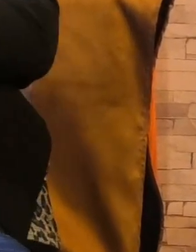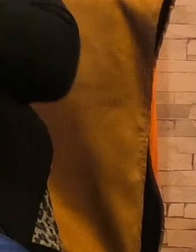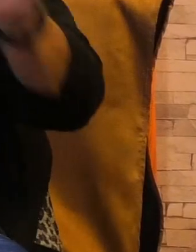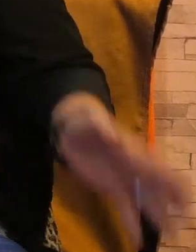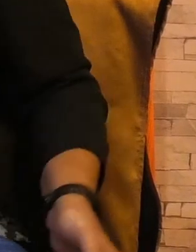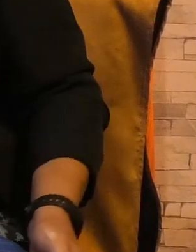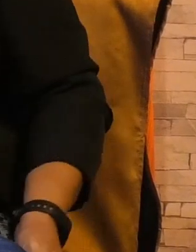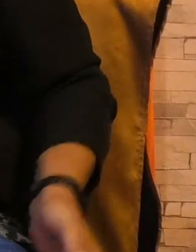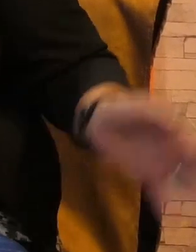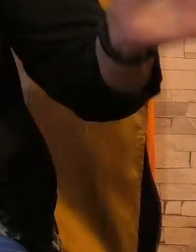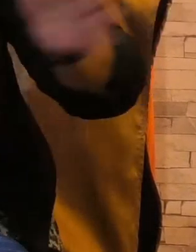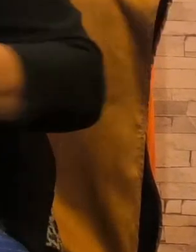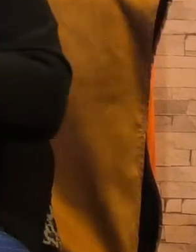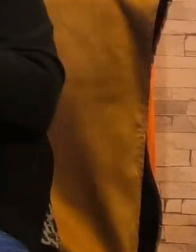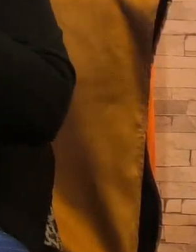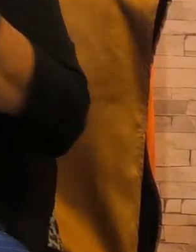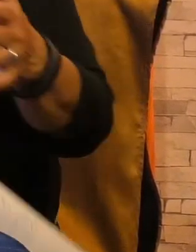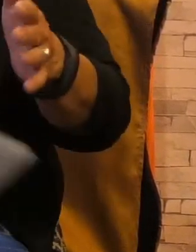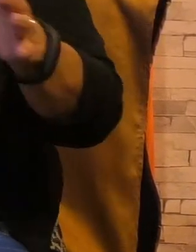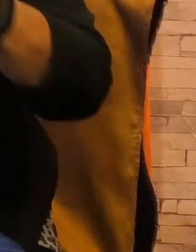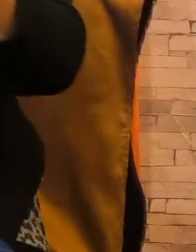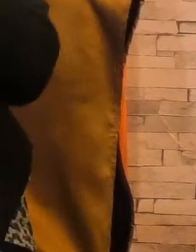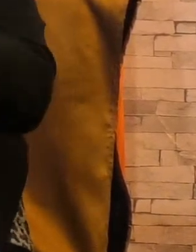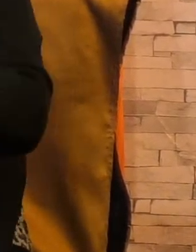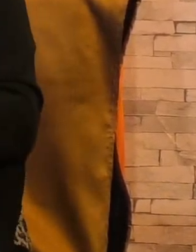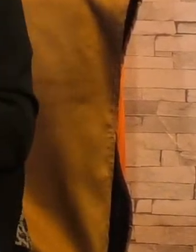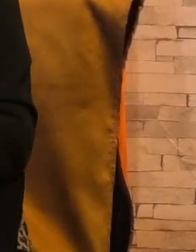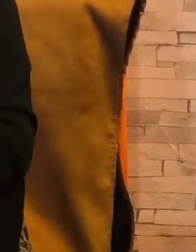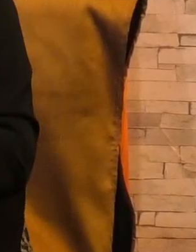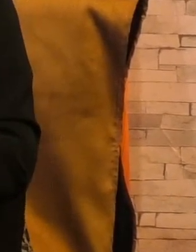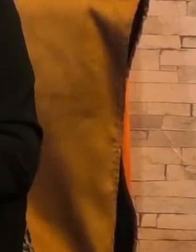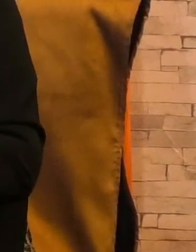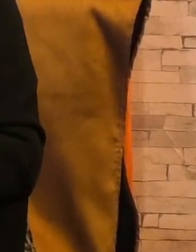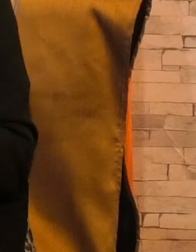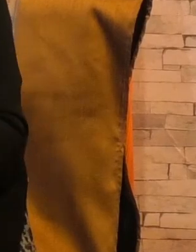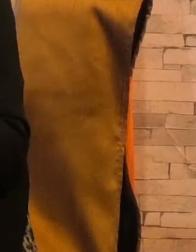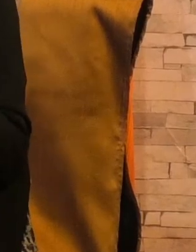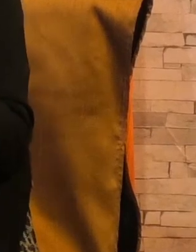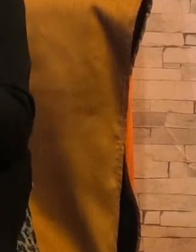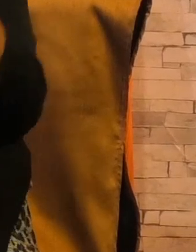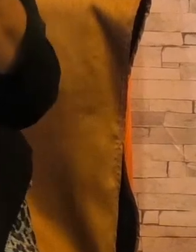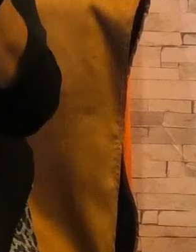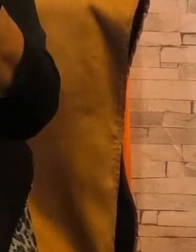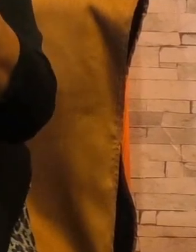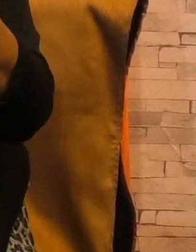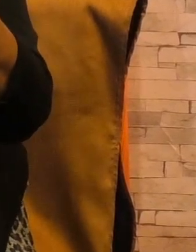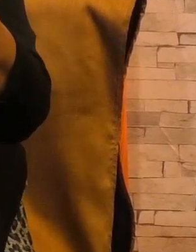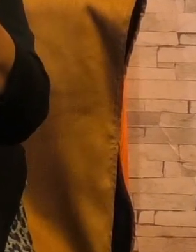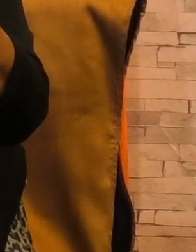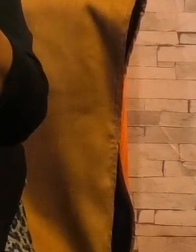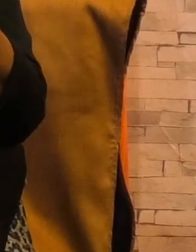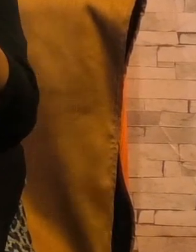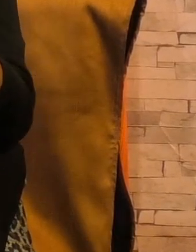i sad smo sve zbišali od une subote, od uve subote, a imam ih još tote kake sam dobila. Najprije